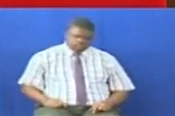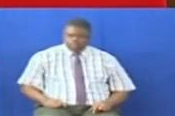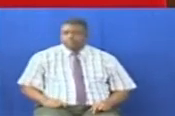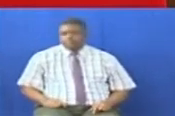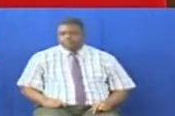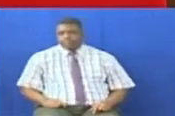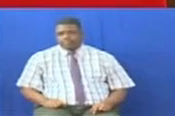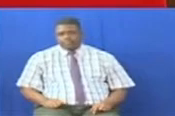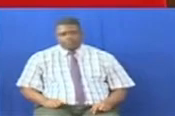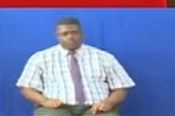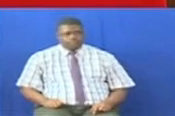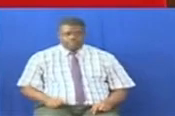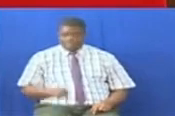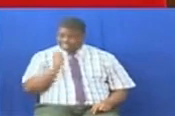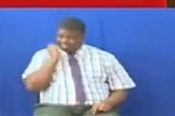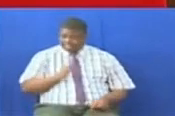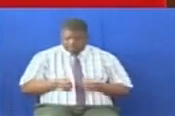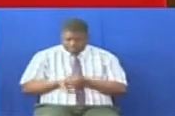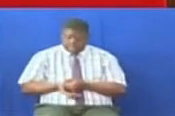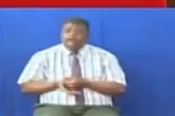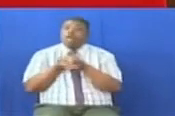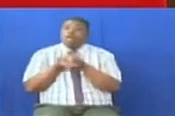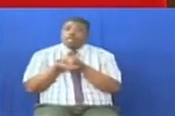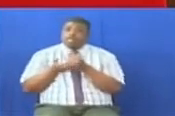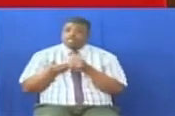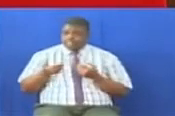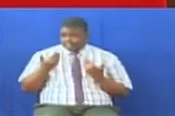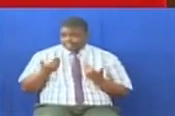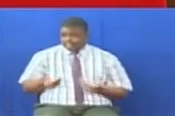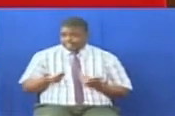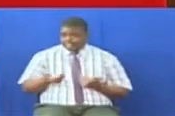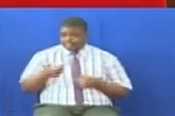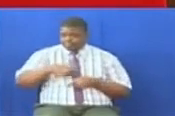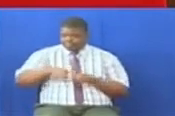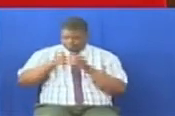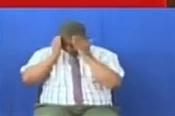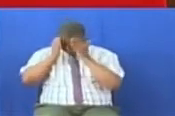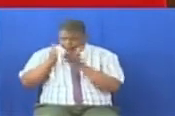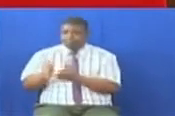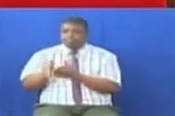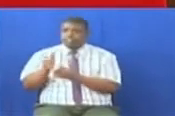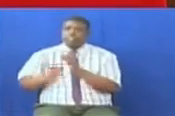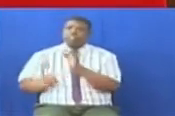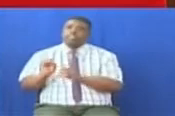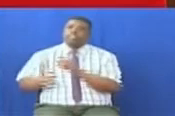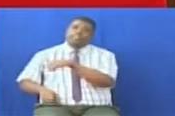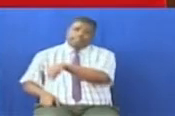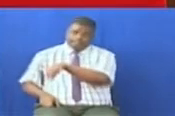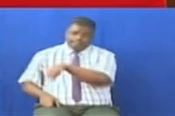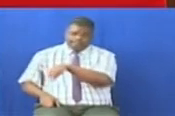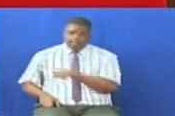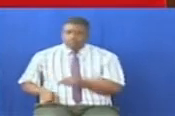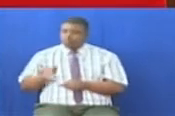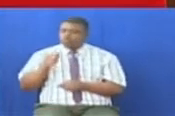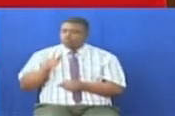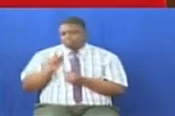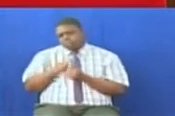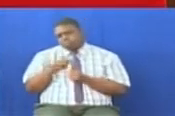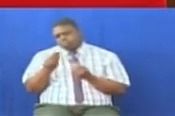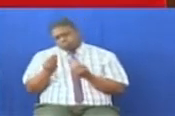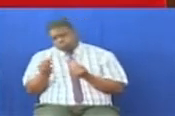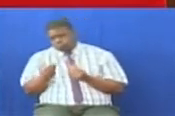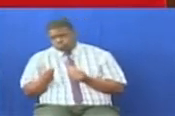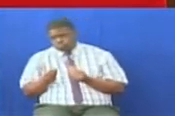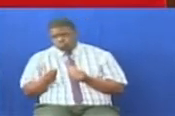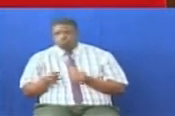Mheshimiwa Naibu Spika, naomba sasa nichangie yafuatayo. Najua wengi wamechangia, lakini na mimi niunge mkono wa yale